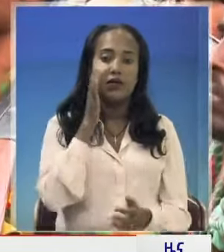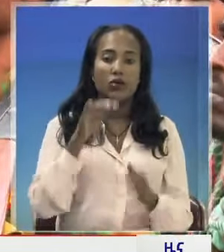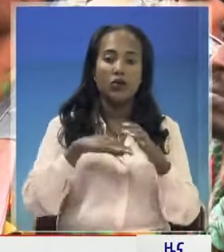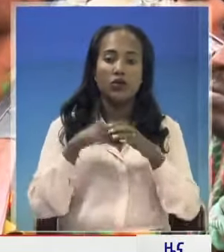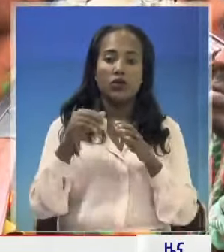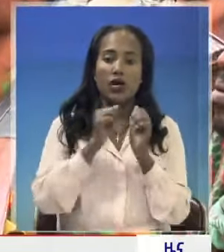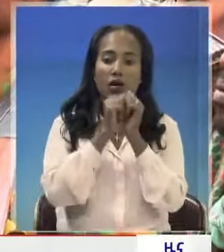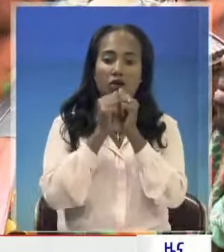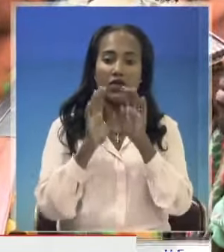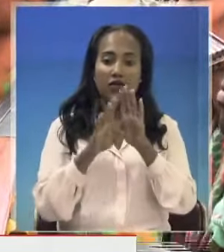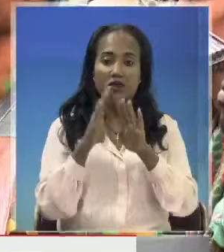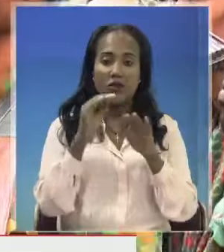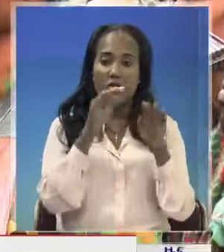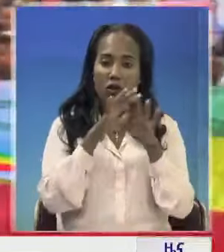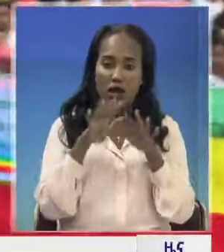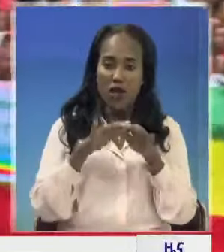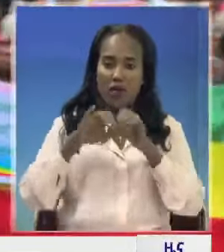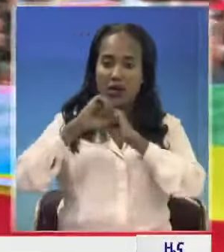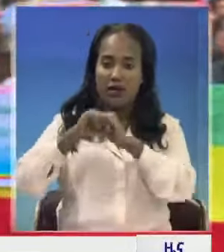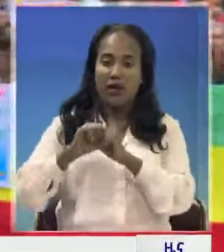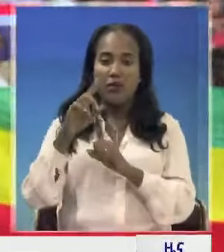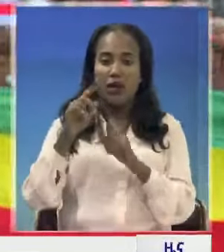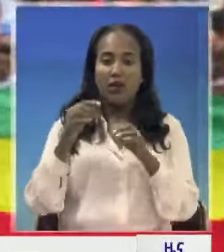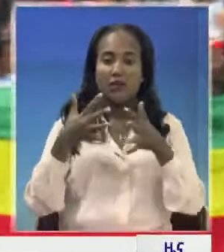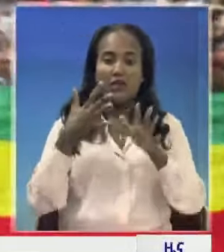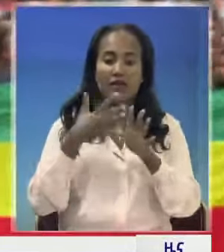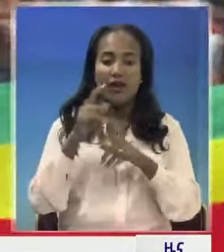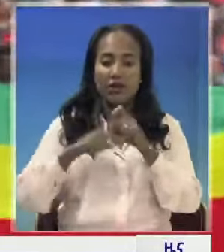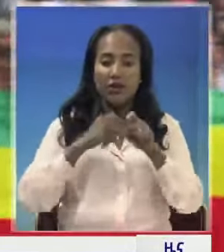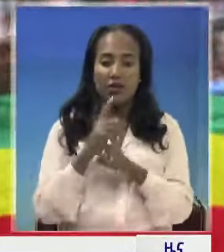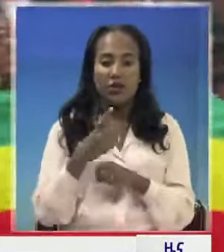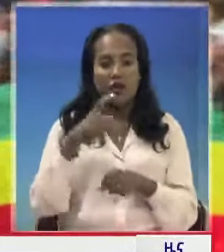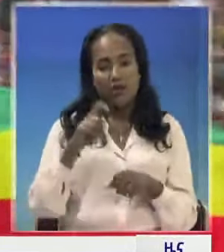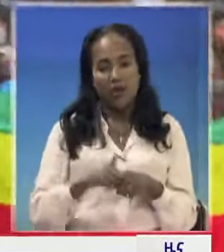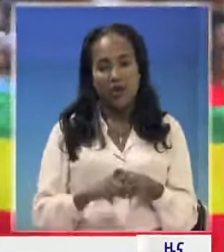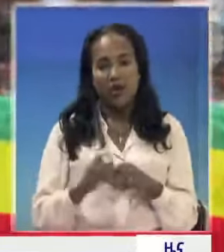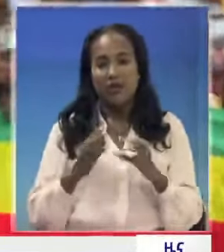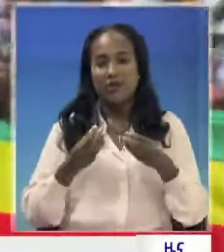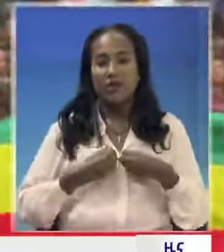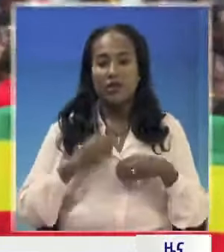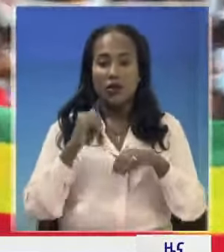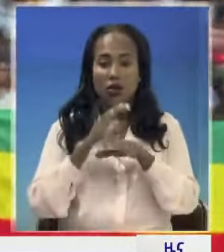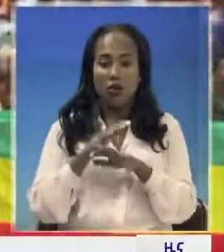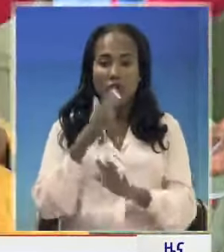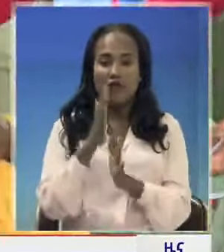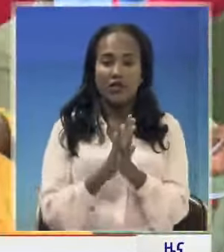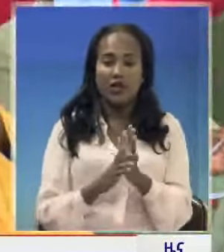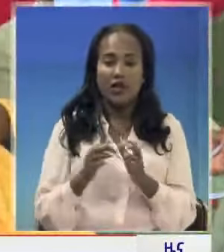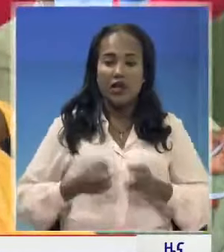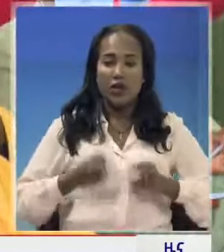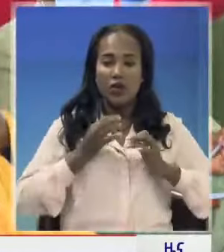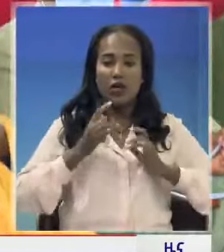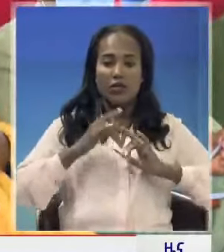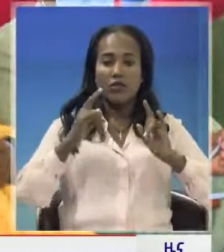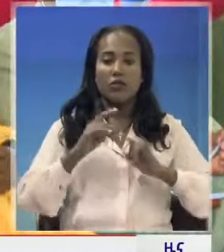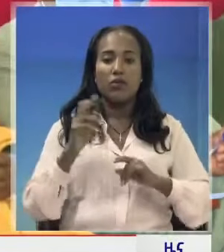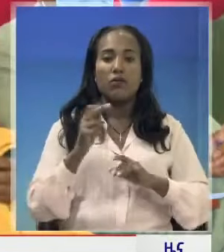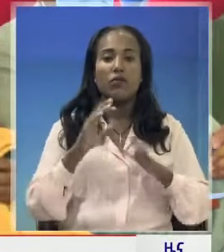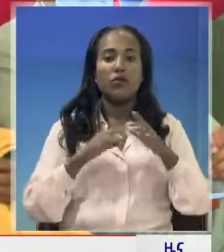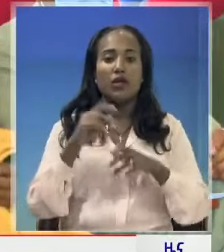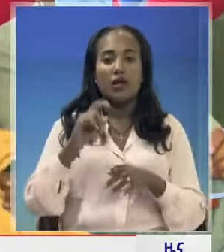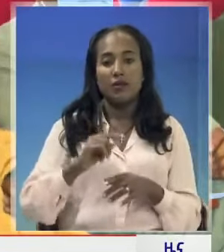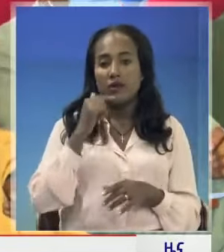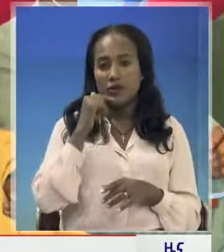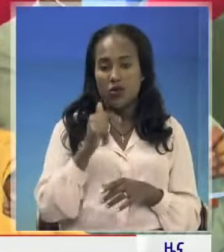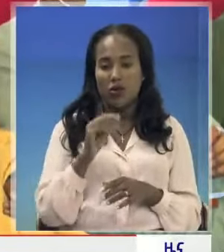በትነግና በውጭ አገሮች የተከፈተብንን ወረራ ለመመከት በአንድ መሰለፍ ዓላማችን ሊሆን ይገባል። የሚሰጠን ተልእኮ በመፈጸም የህልውና ዘመቻውን በድል